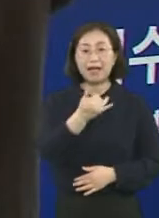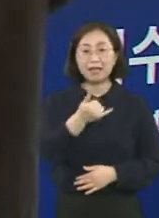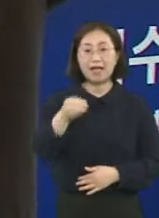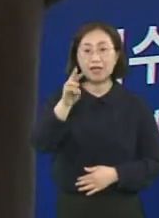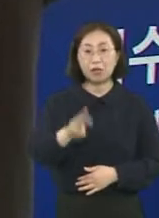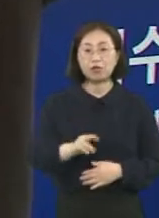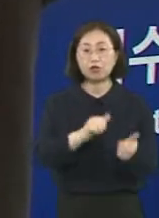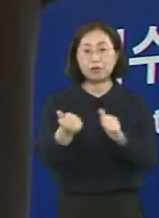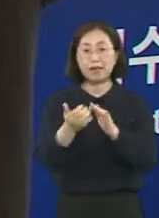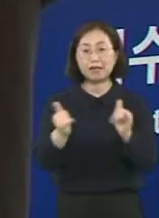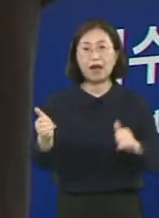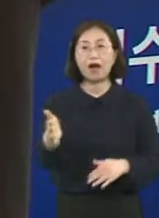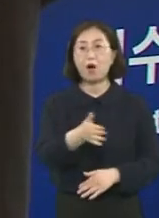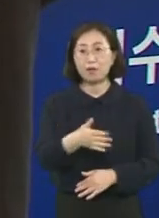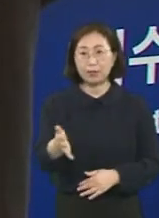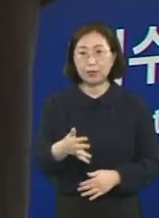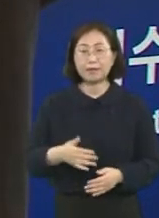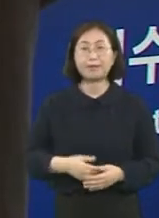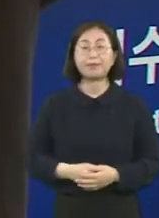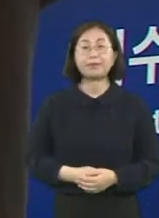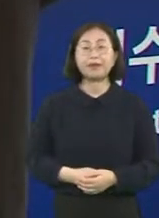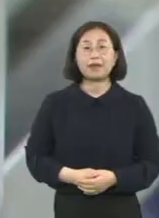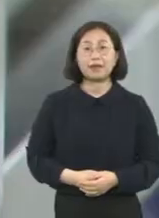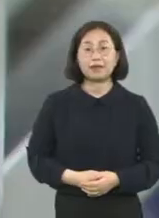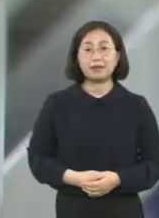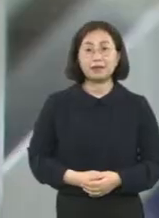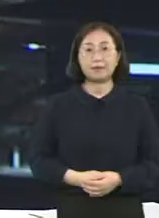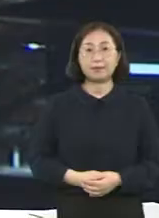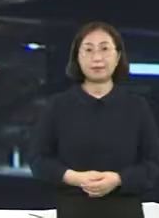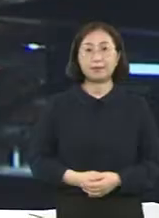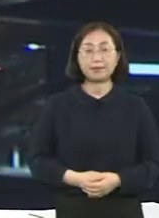추가 사망자가 발생하지 않았습니다.